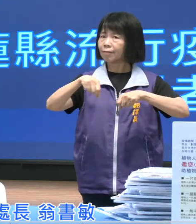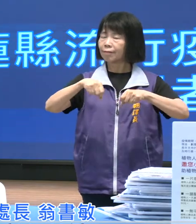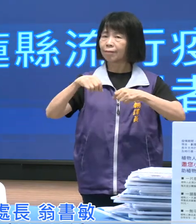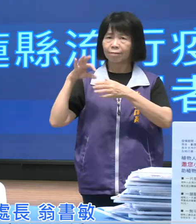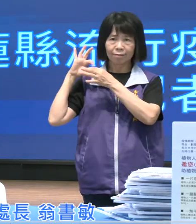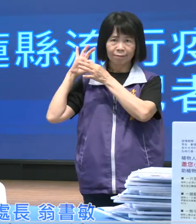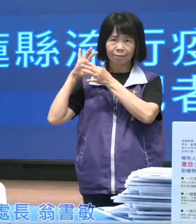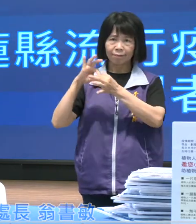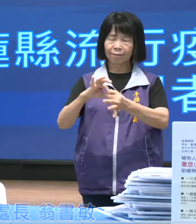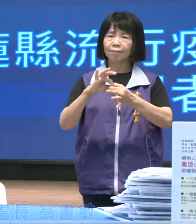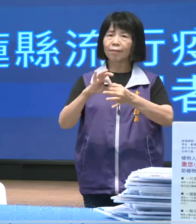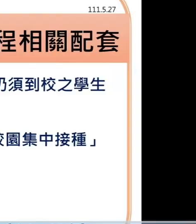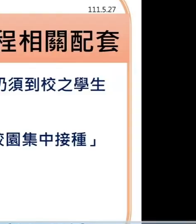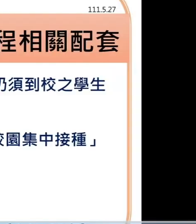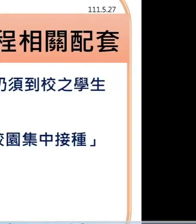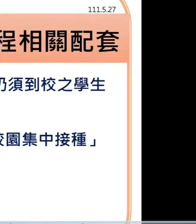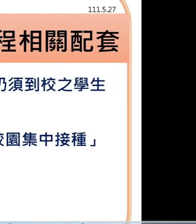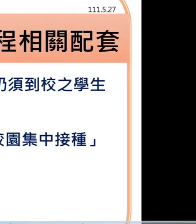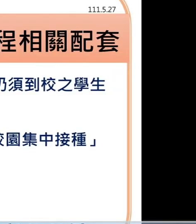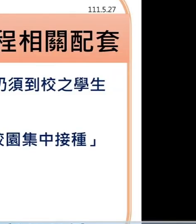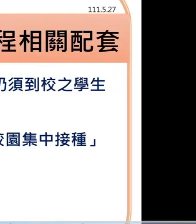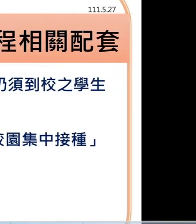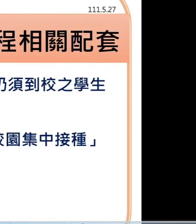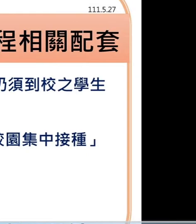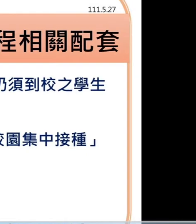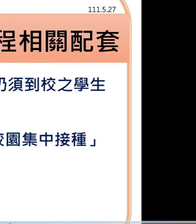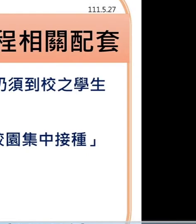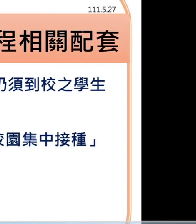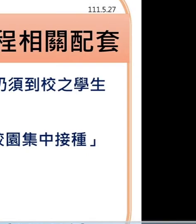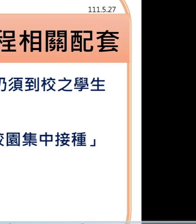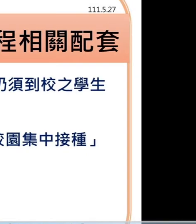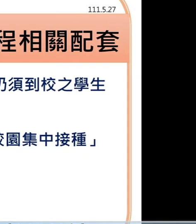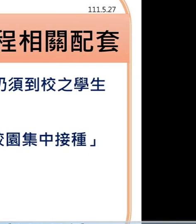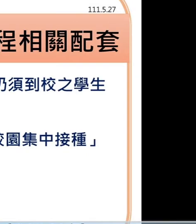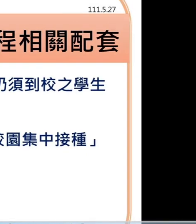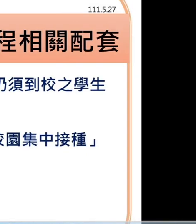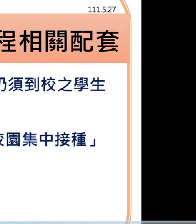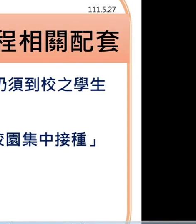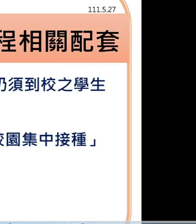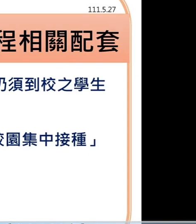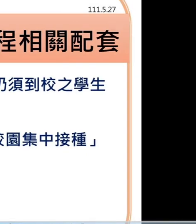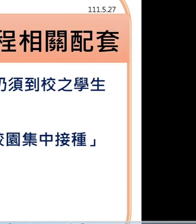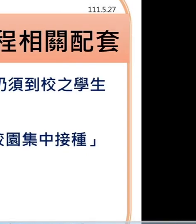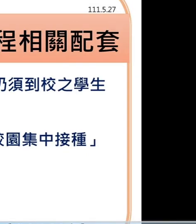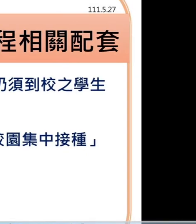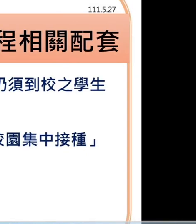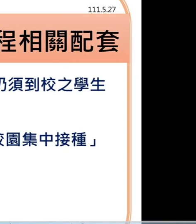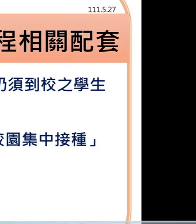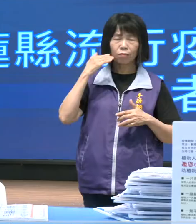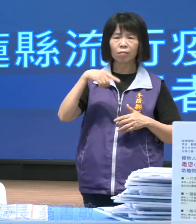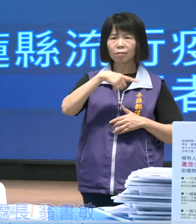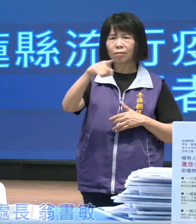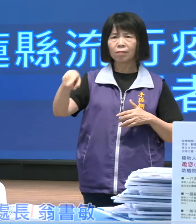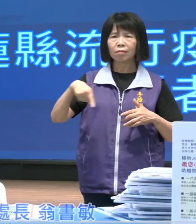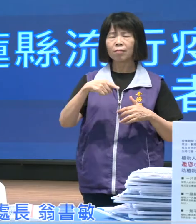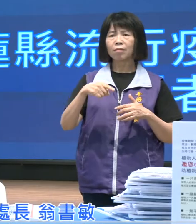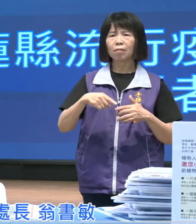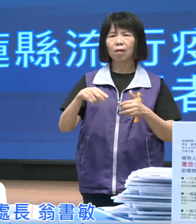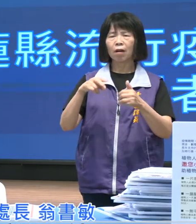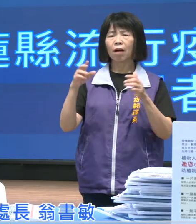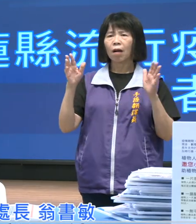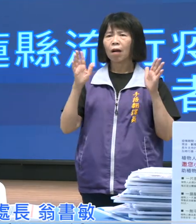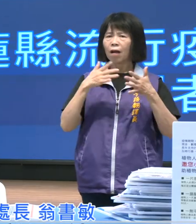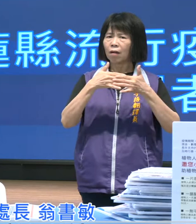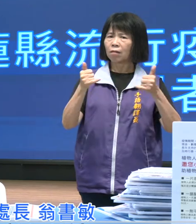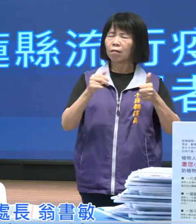一直延长到6月2号。那同样的，我们考量到家长，如果你无法照顾